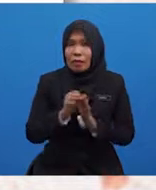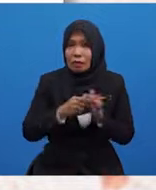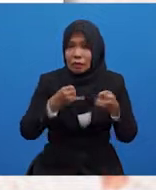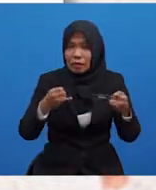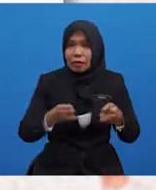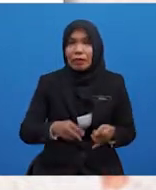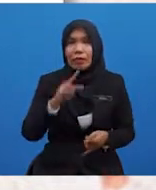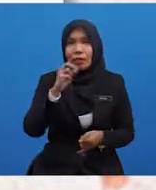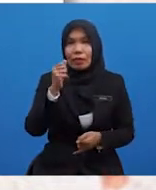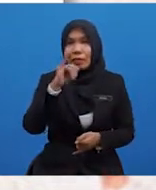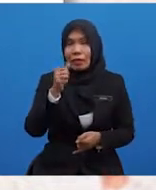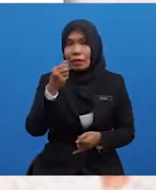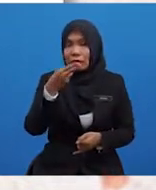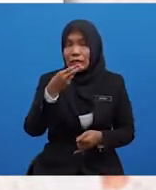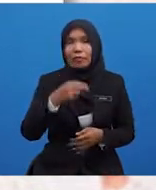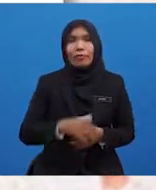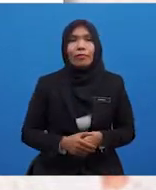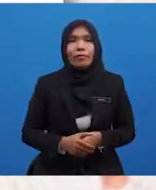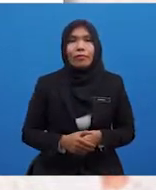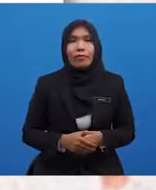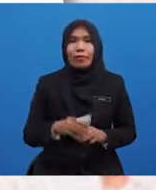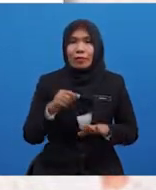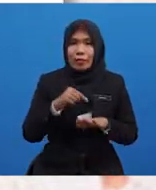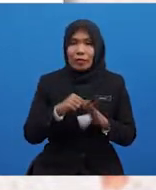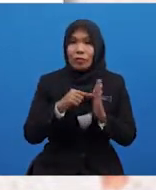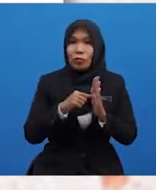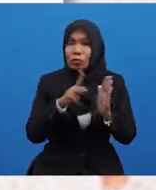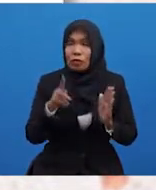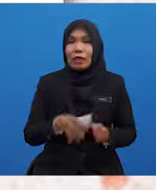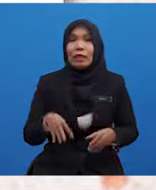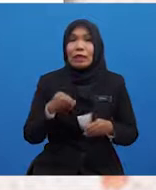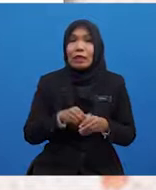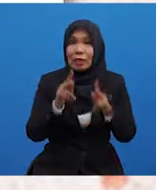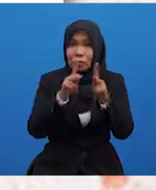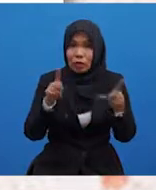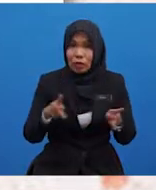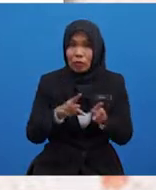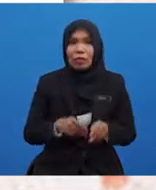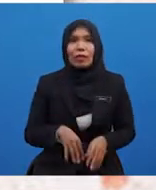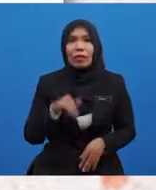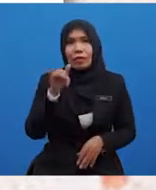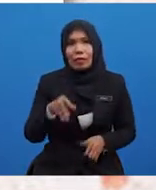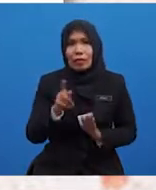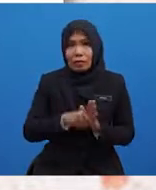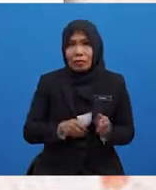maklumat yang ditunjukkan dalam kotak-kotak yang tersusun mengikut